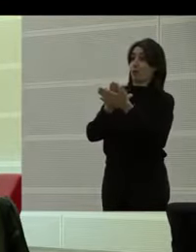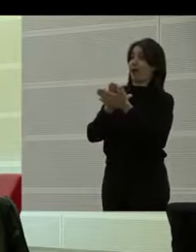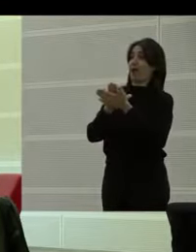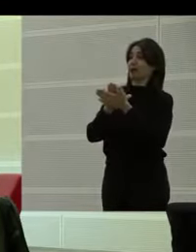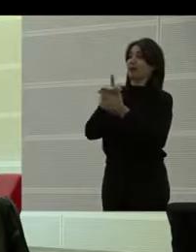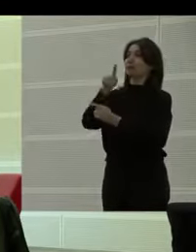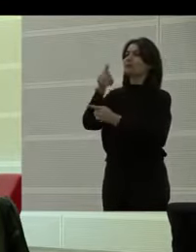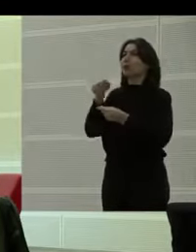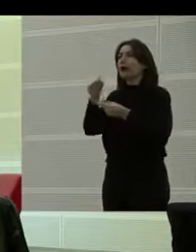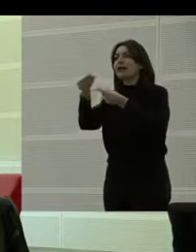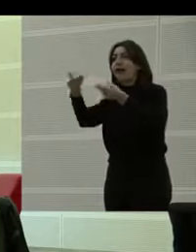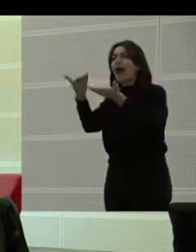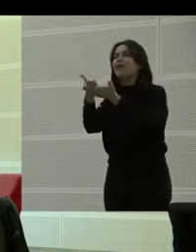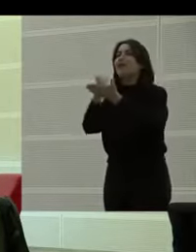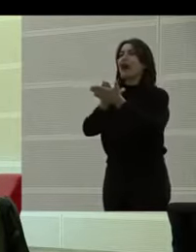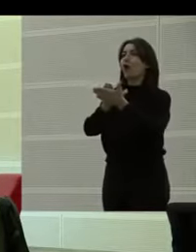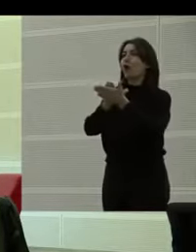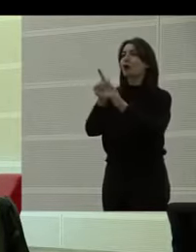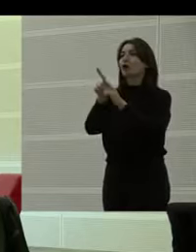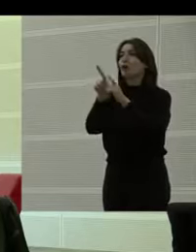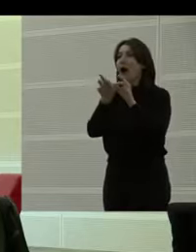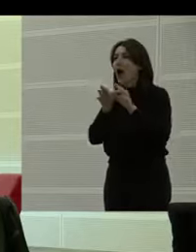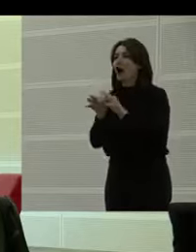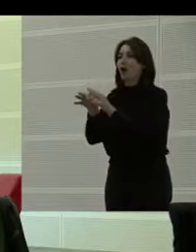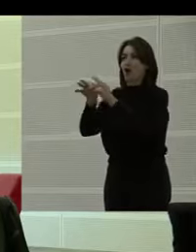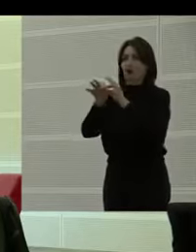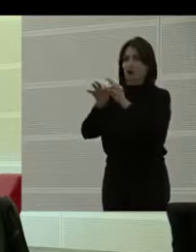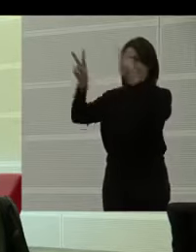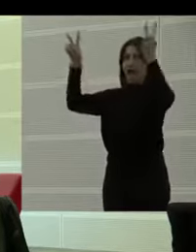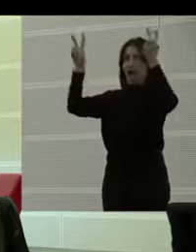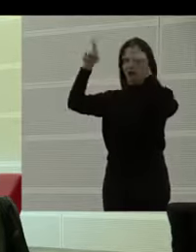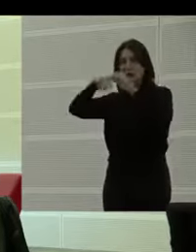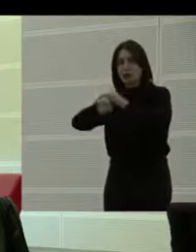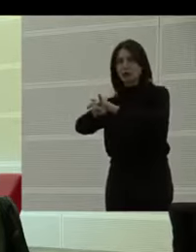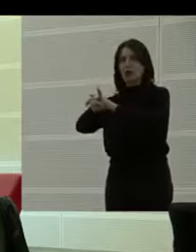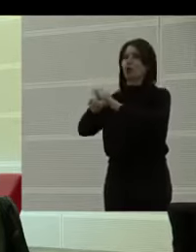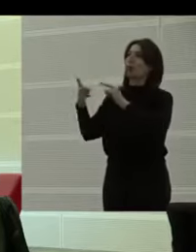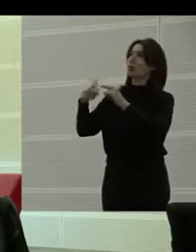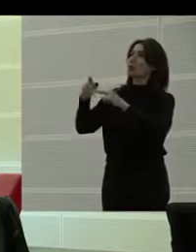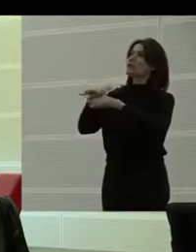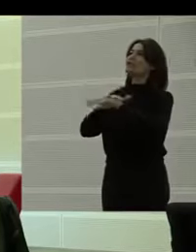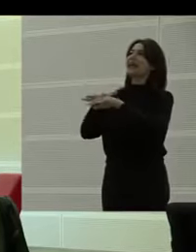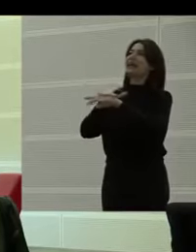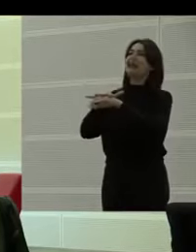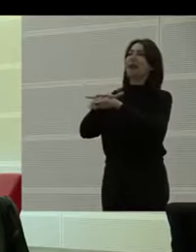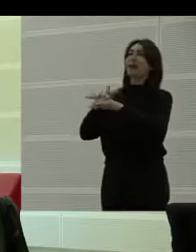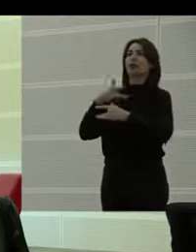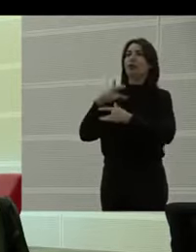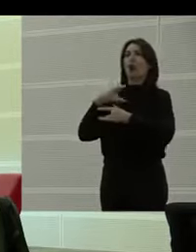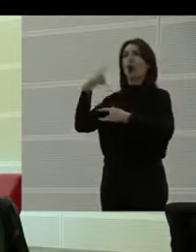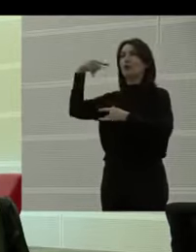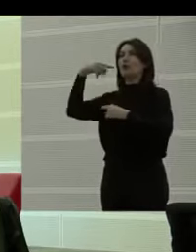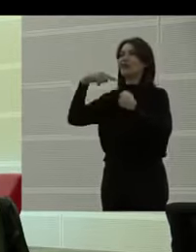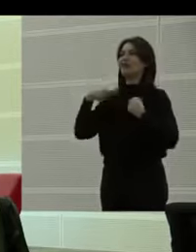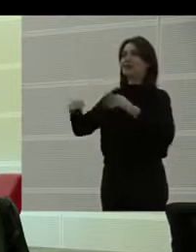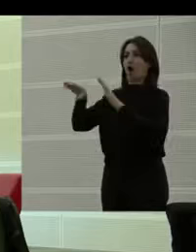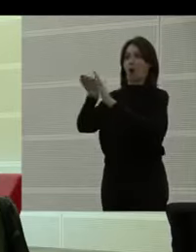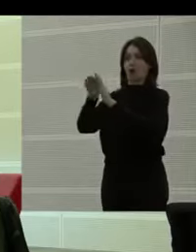valori accomunano questa rassegna, ma in qualche modo anche il sentire dell'amministrazione comunale, della vita culturale in